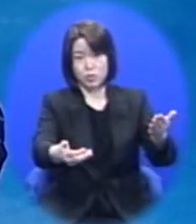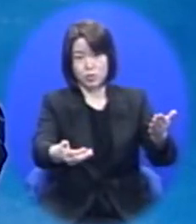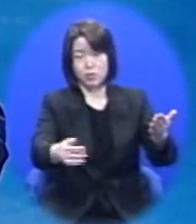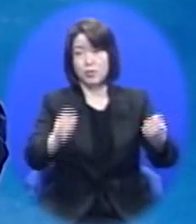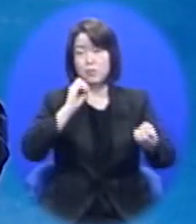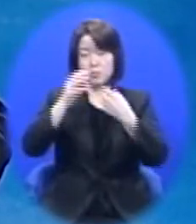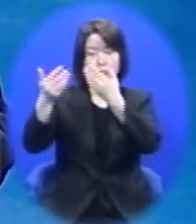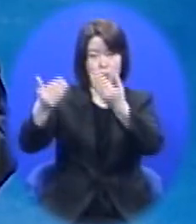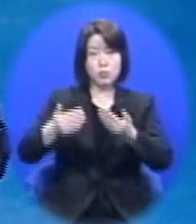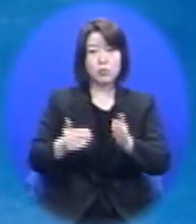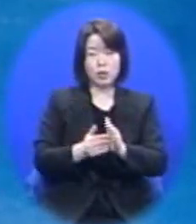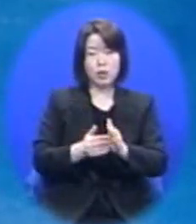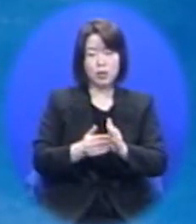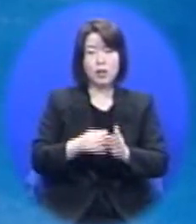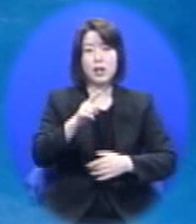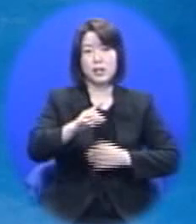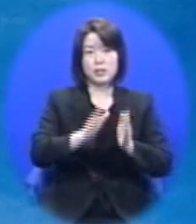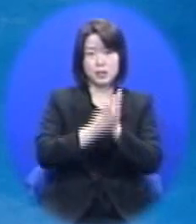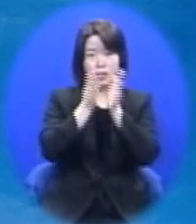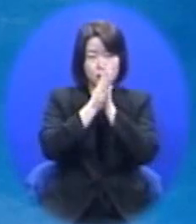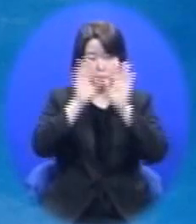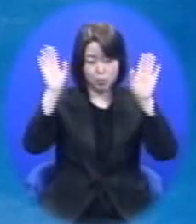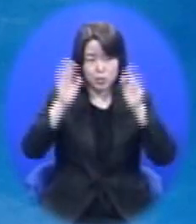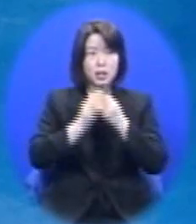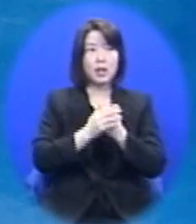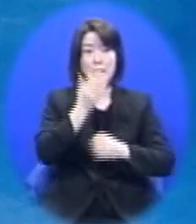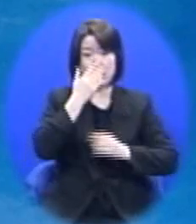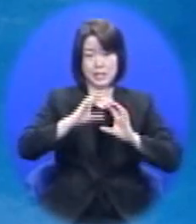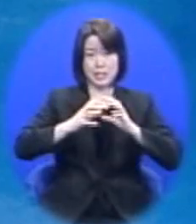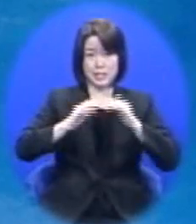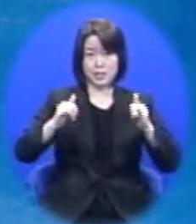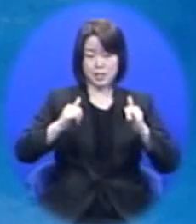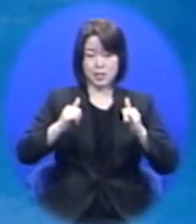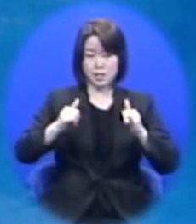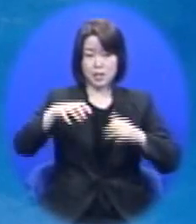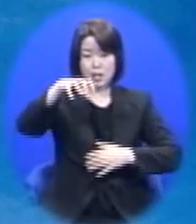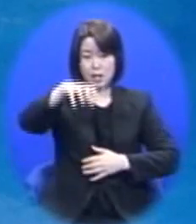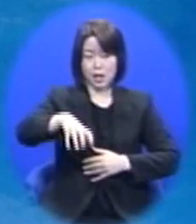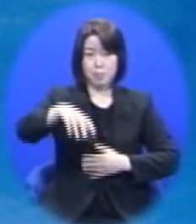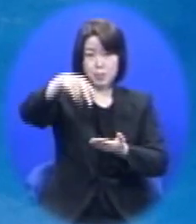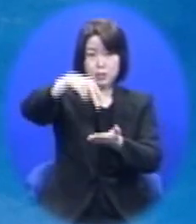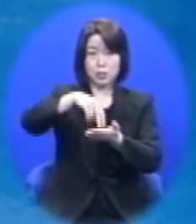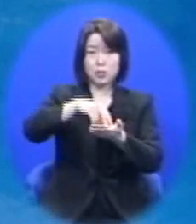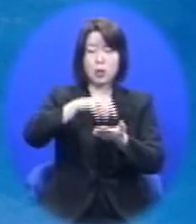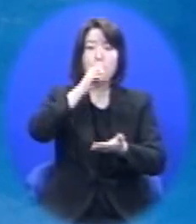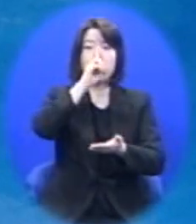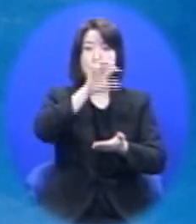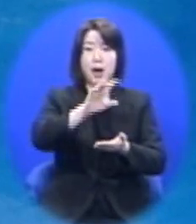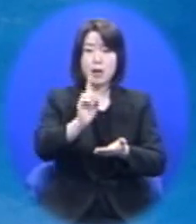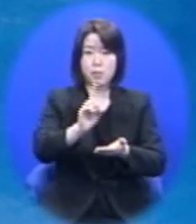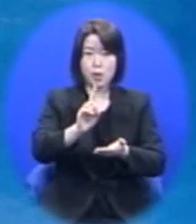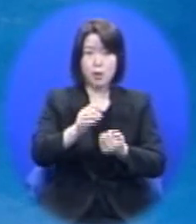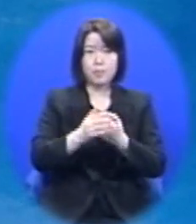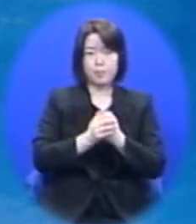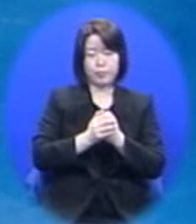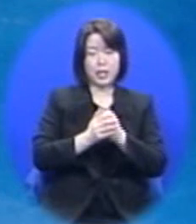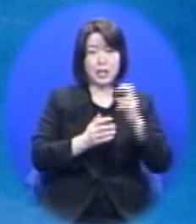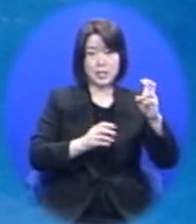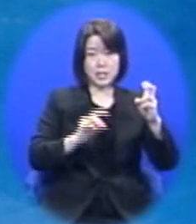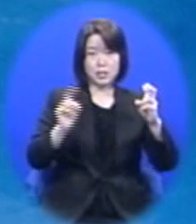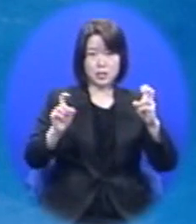것이라. 그때 모세가 이스라엘 백성들 앞에 서서 뭐라고 그랬는지 아십니까? 민수기 20장